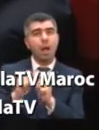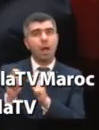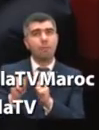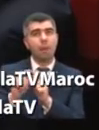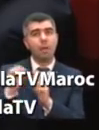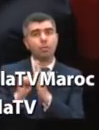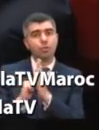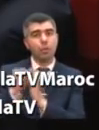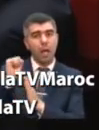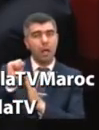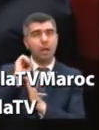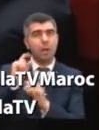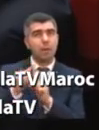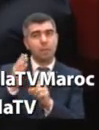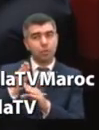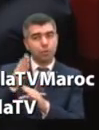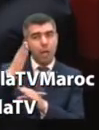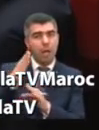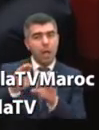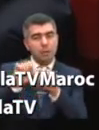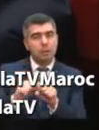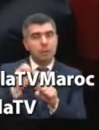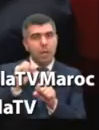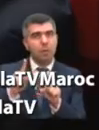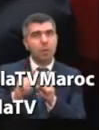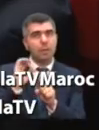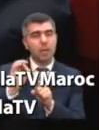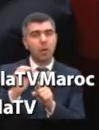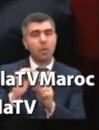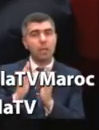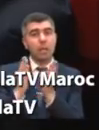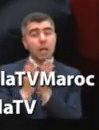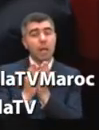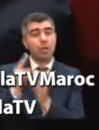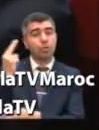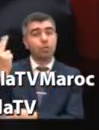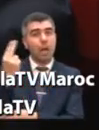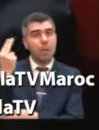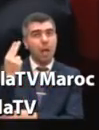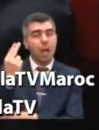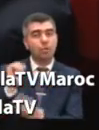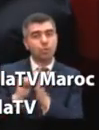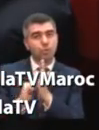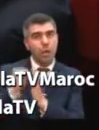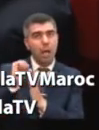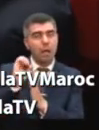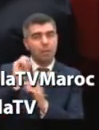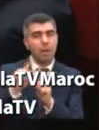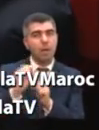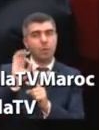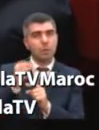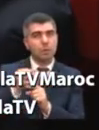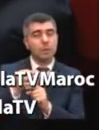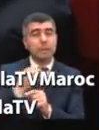في مباراة الإقامة غنعطيه يمشي، واللي نجح في المباراة ديال التعليم العالي لأن كنفكروا في المستقبل ديال هذه المهنة، في الأطباء اللي نقولوا